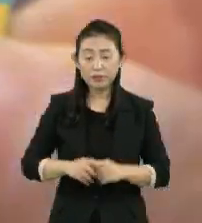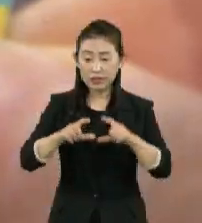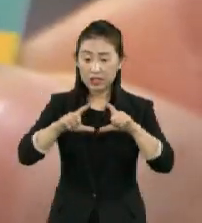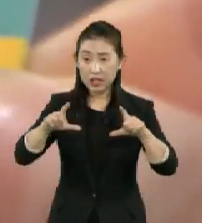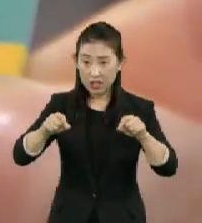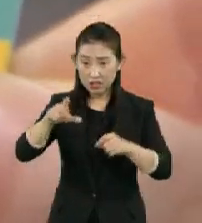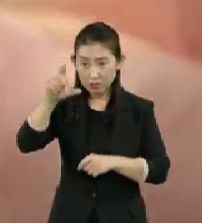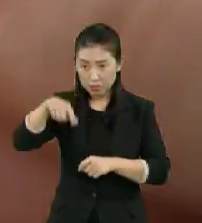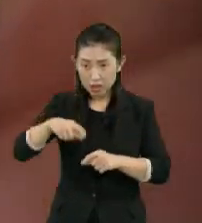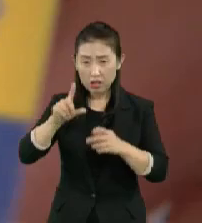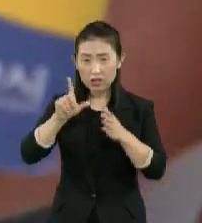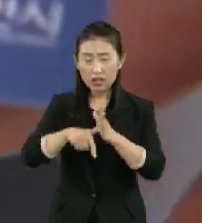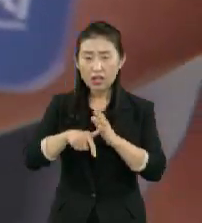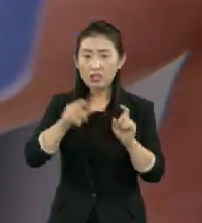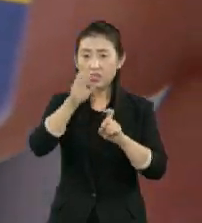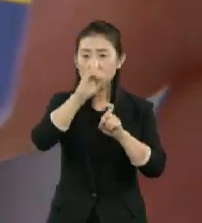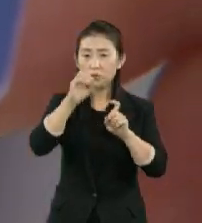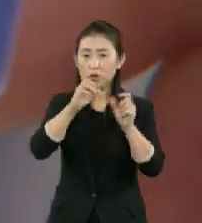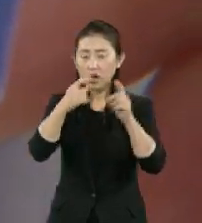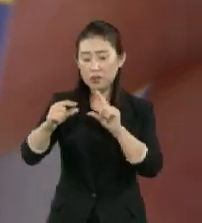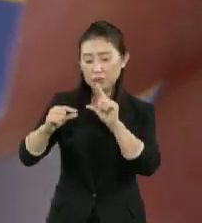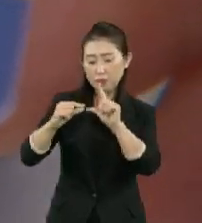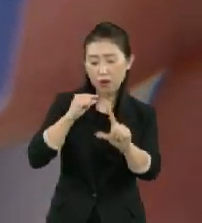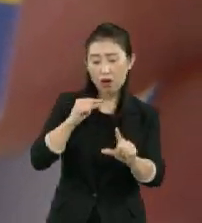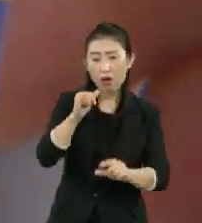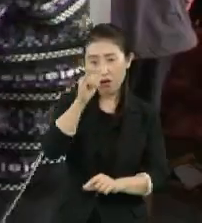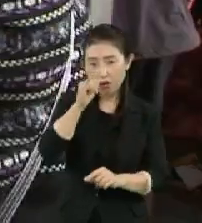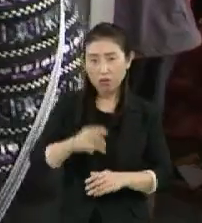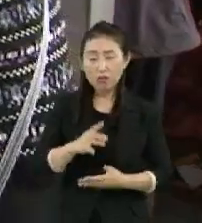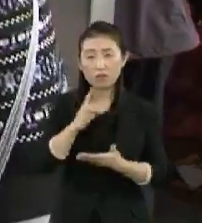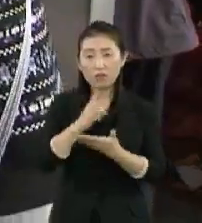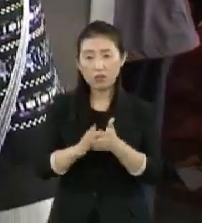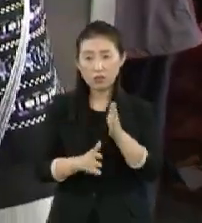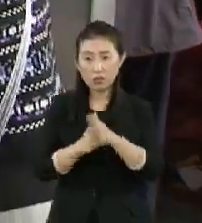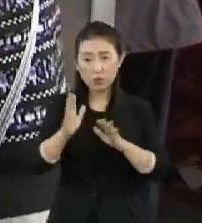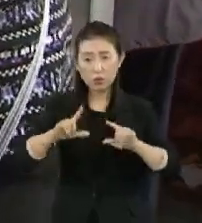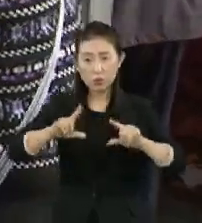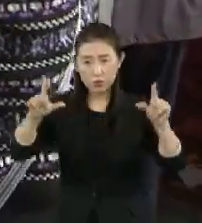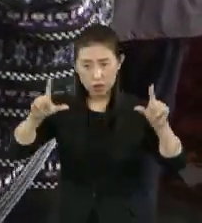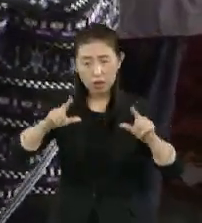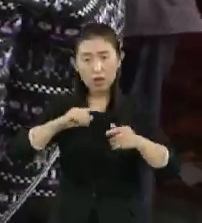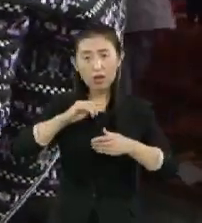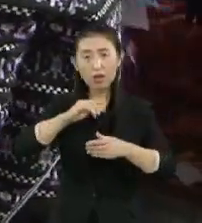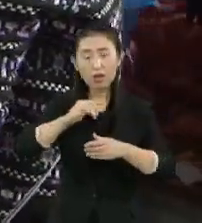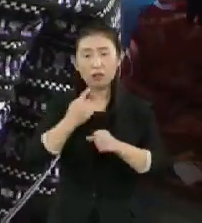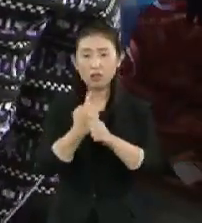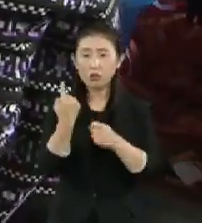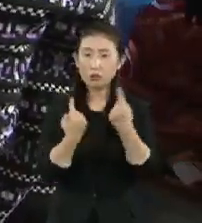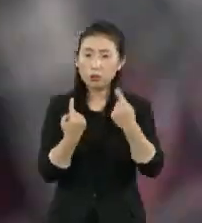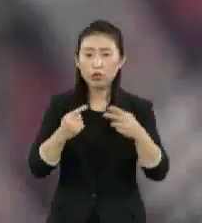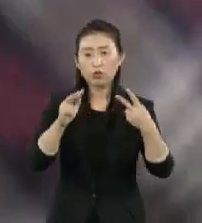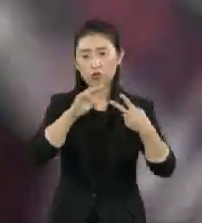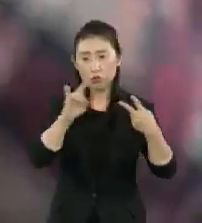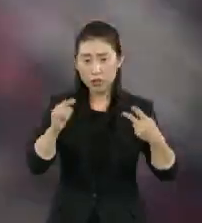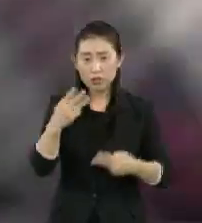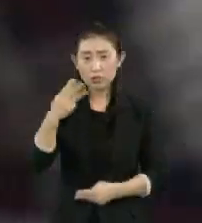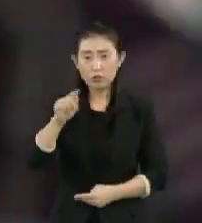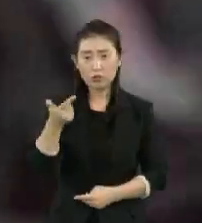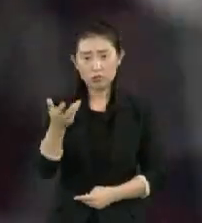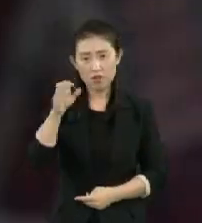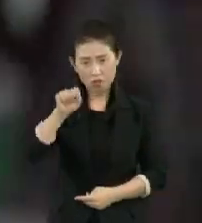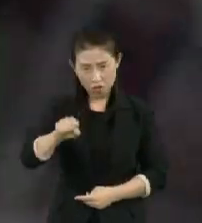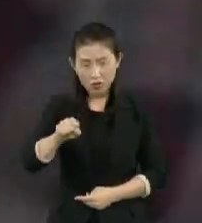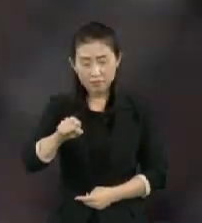경우 10%의 캐시백 할인 혜택이 제공되는데 천안시의 경우 올해 발행액은 지난해 2배 규모인